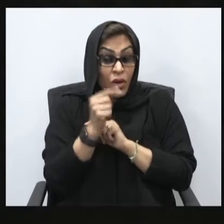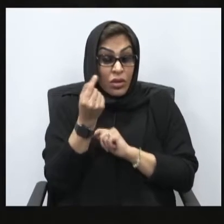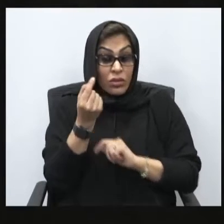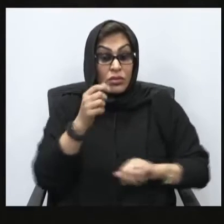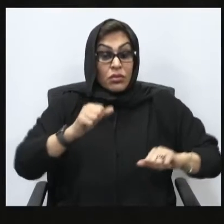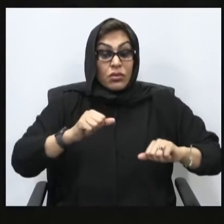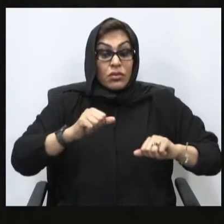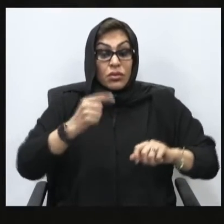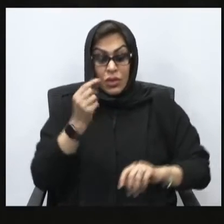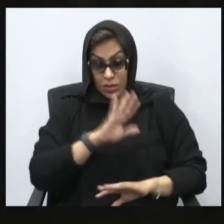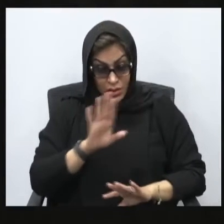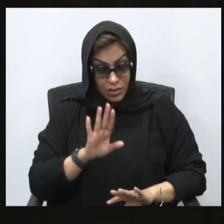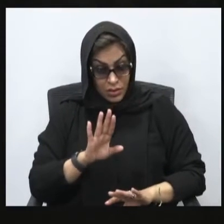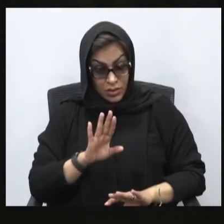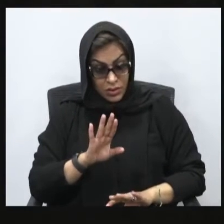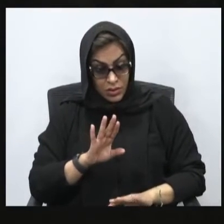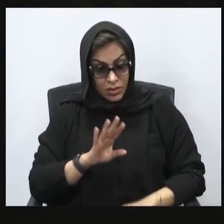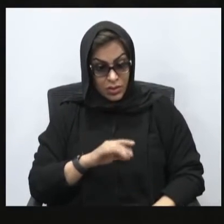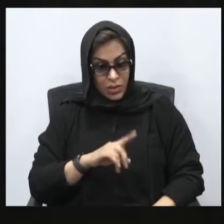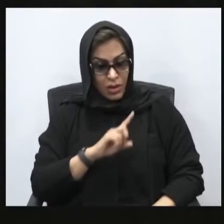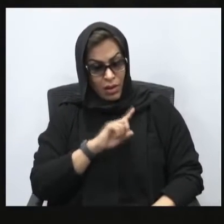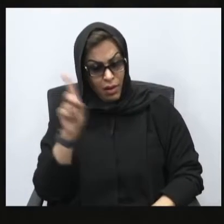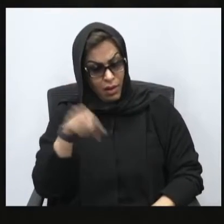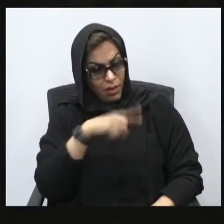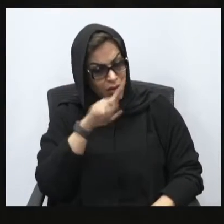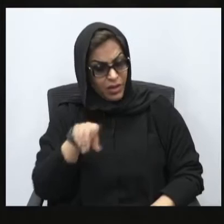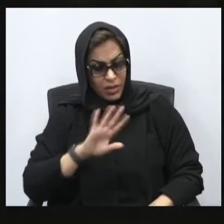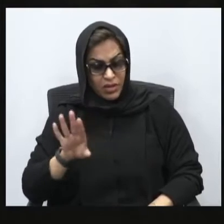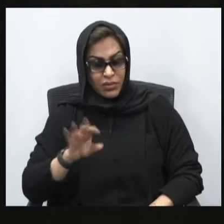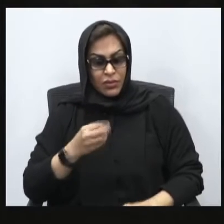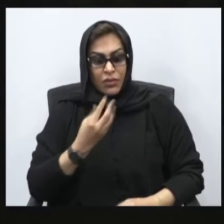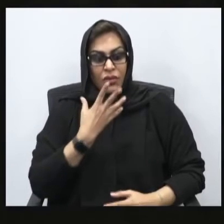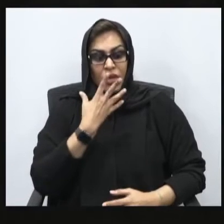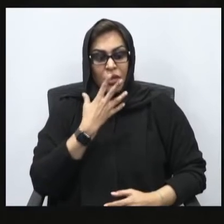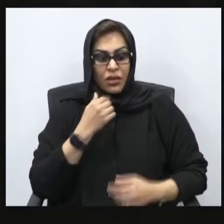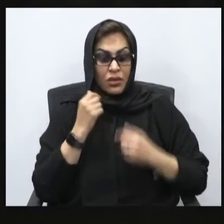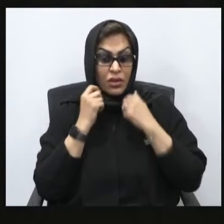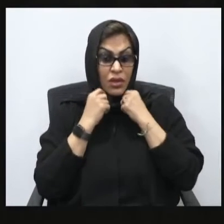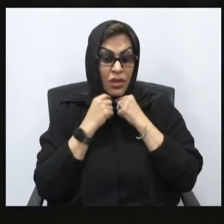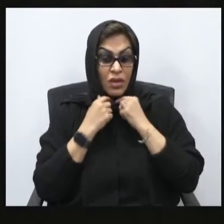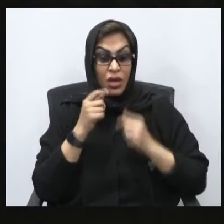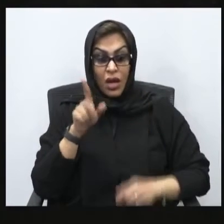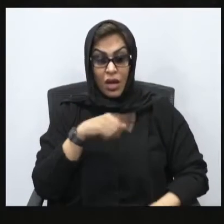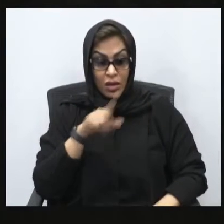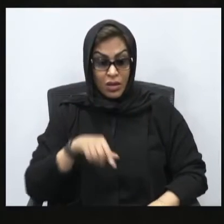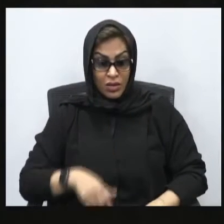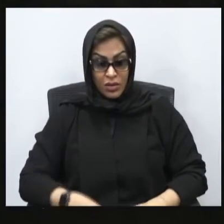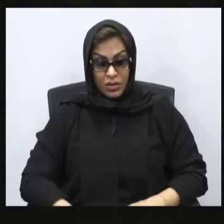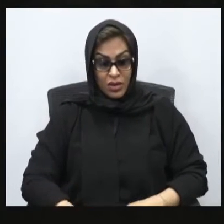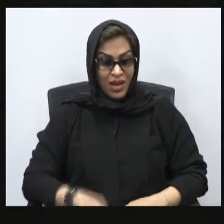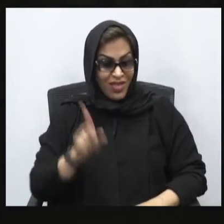نفسنا نقدر تلقائيا نتنفس للتحذير انتبهوا تكر تفعلوا